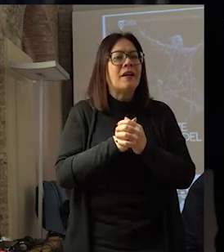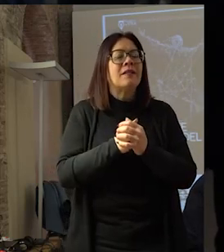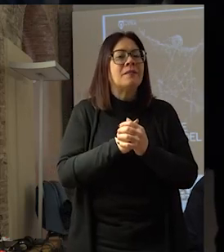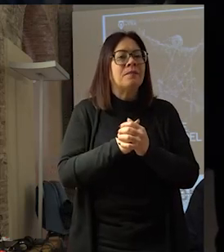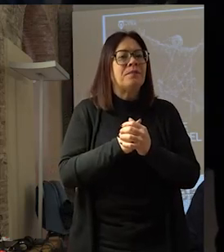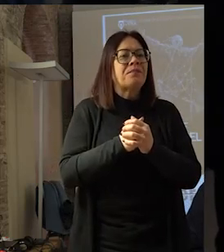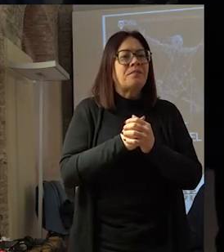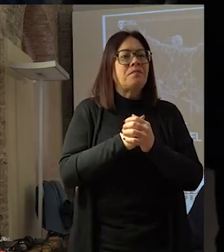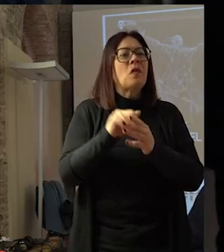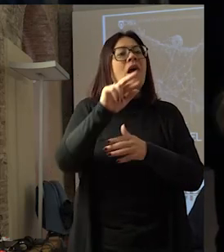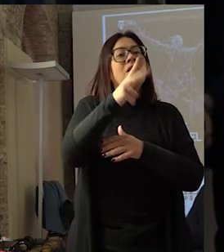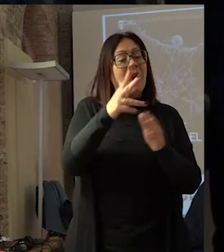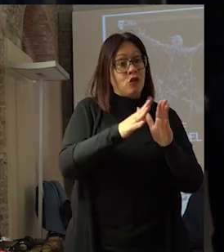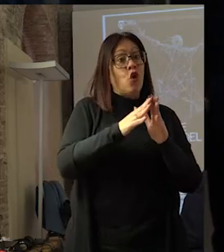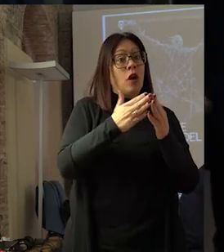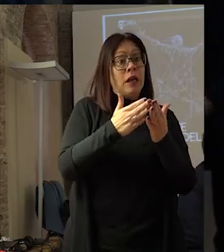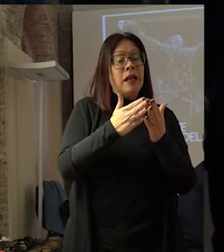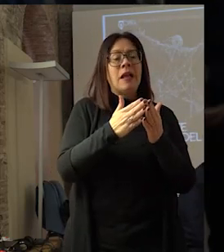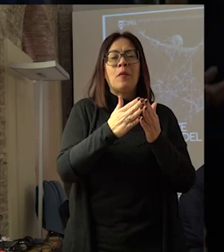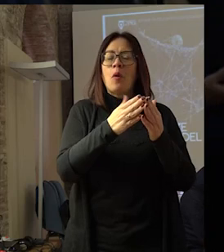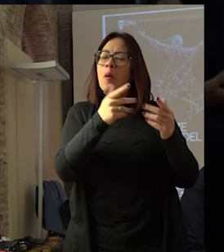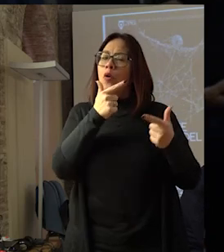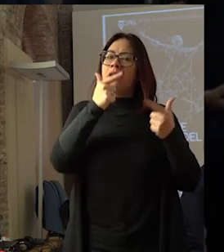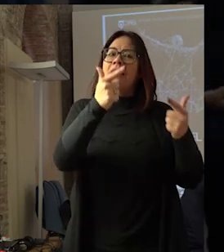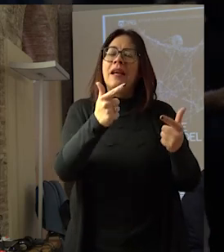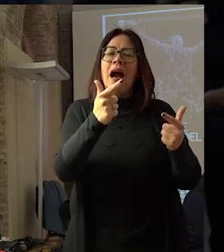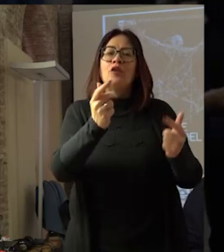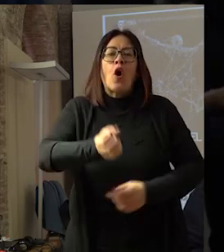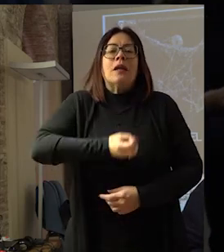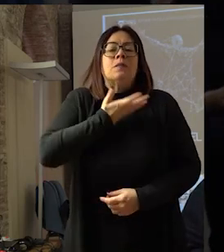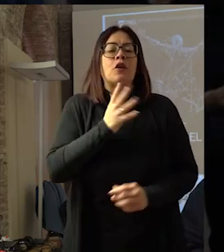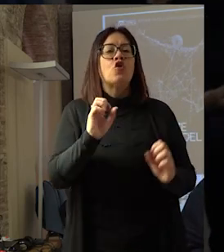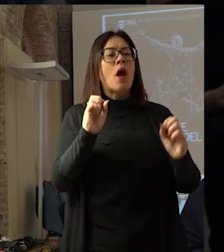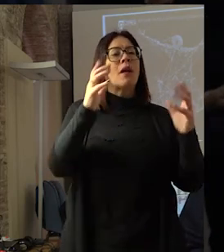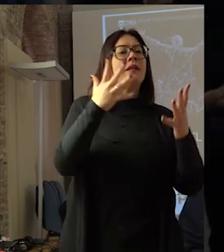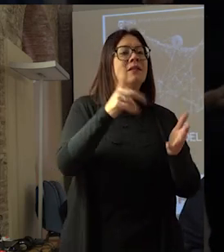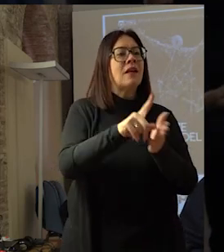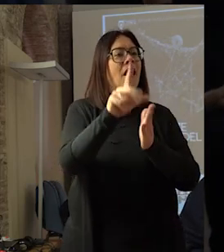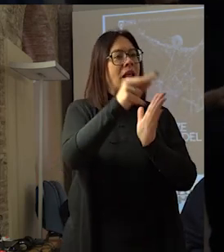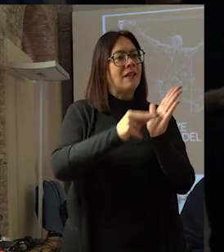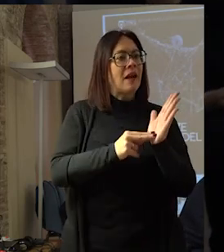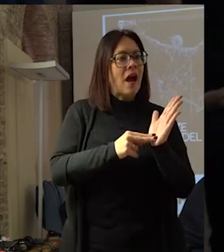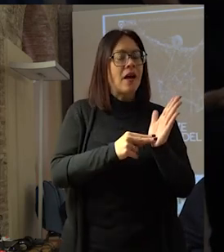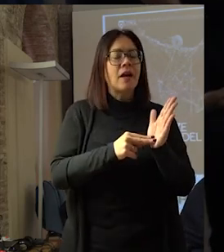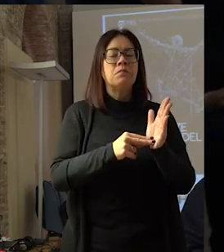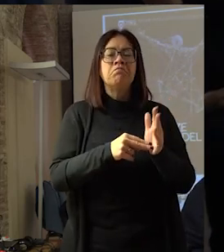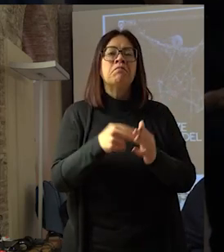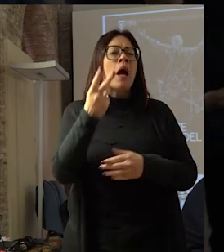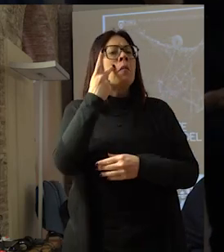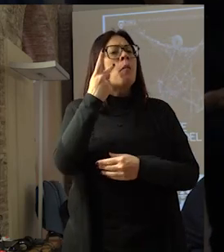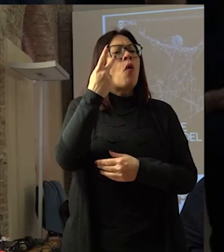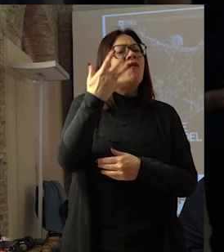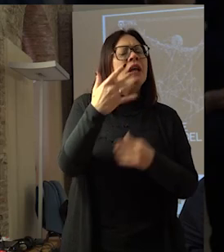è dedicato all'espressione artistica e letteraria e ci siamo accorti che questo